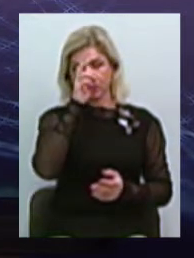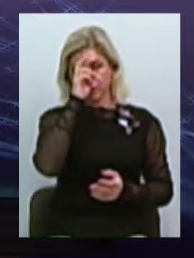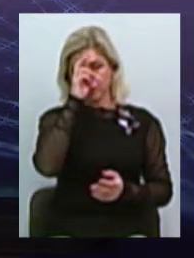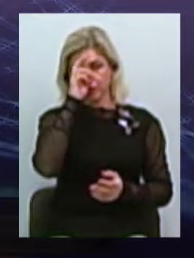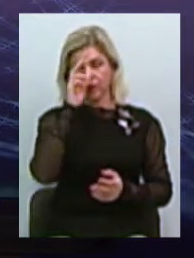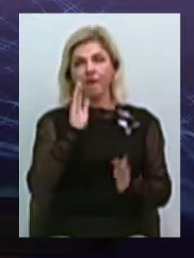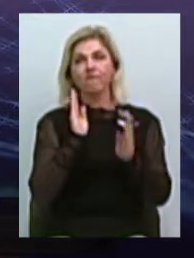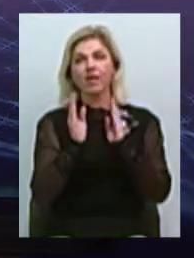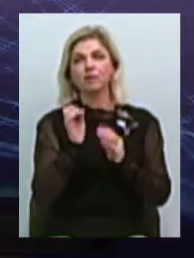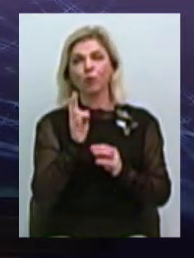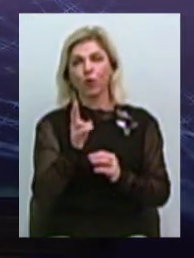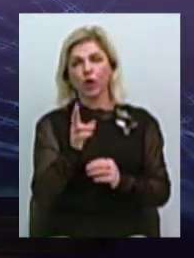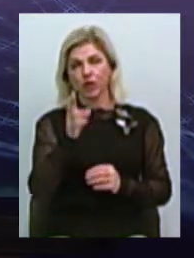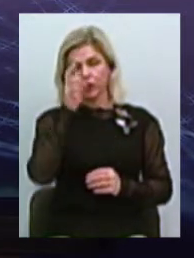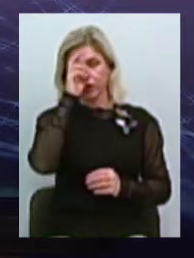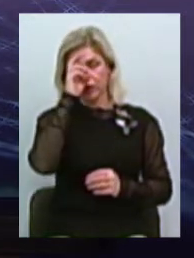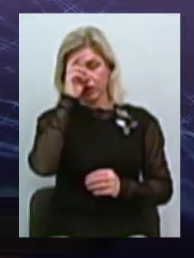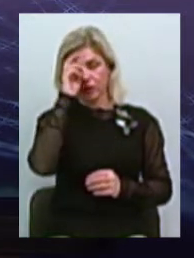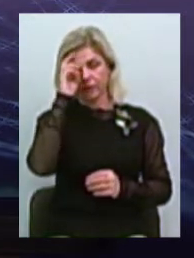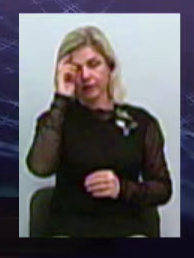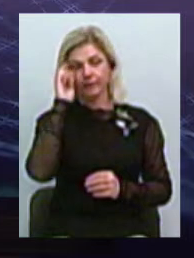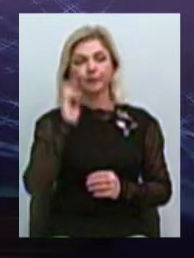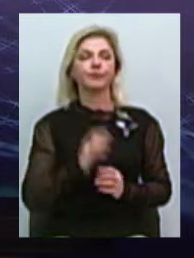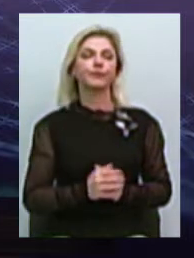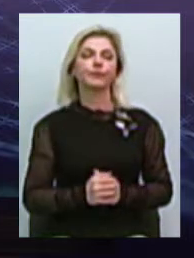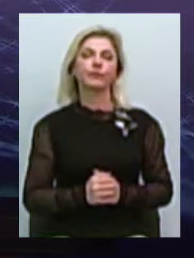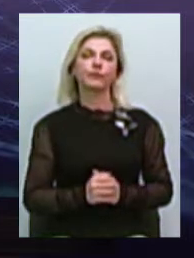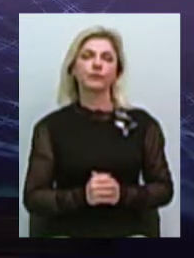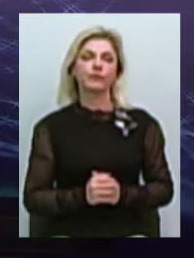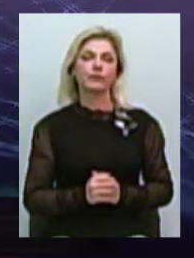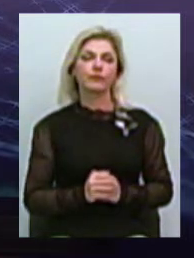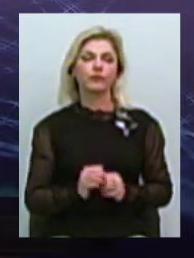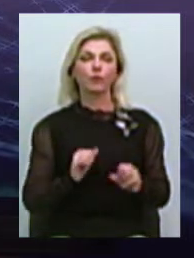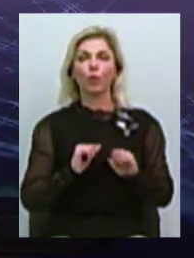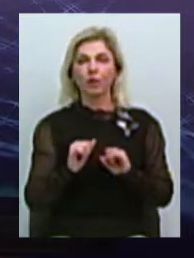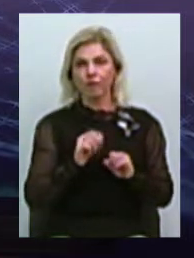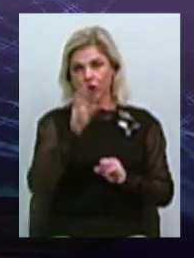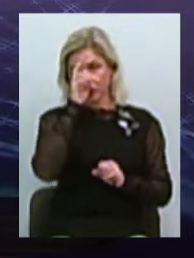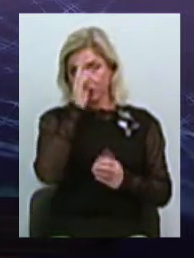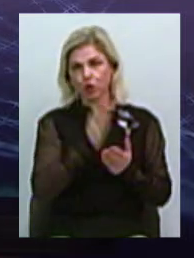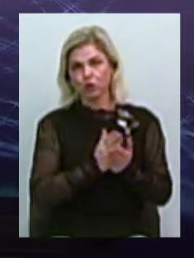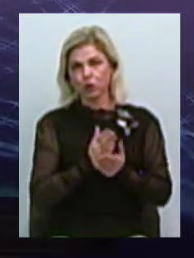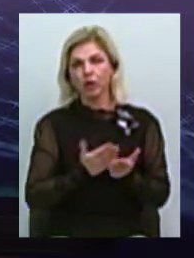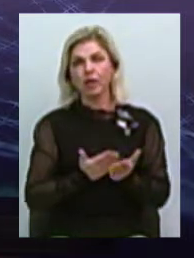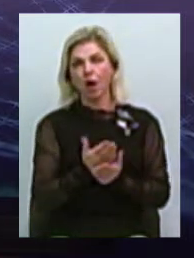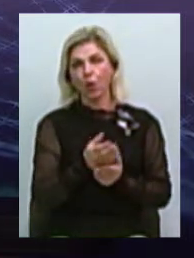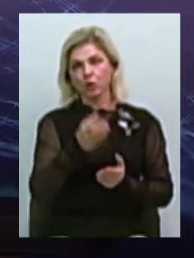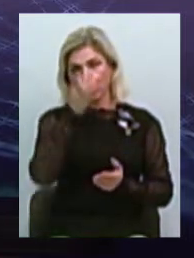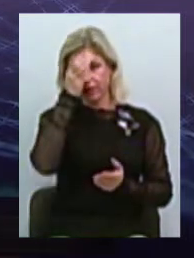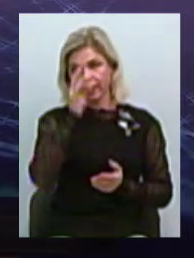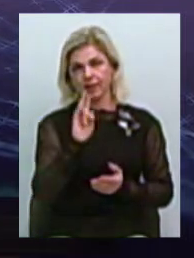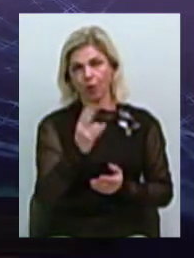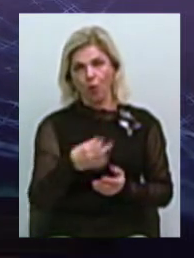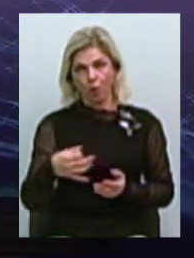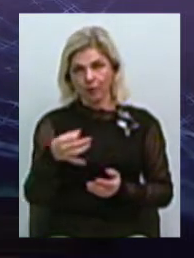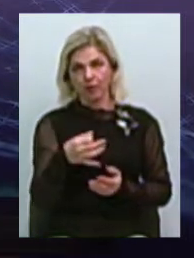на сторінці у Фейсбуці за назвою «Наша сторінка» Управління Державної служби якості освіти у Миколаївській області.